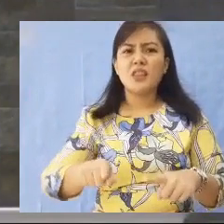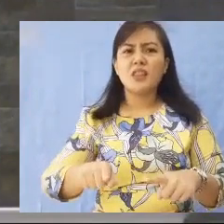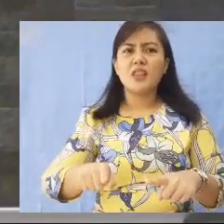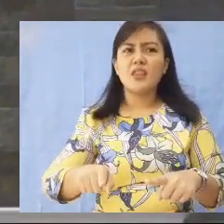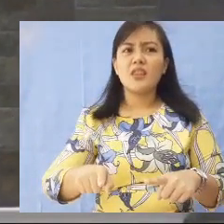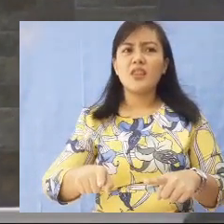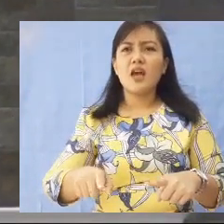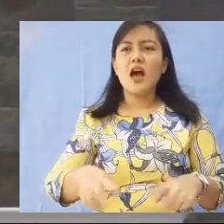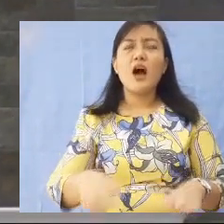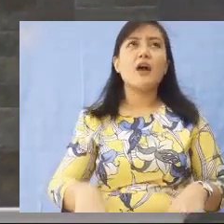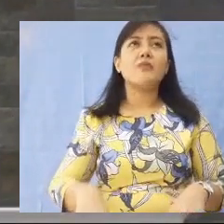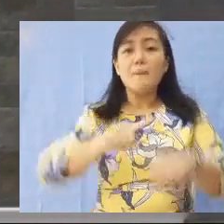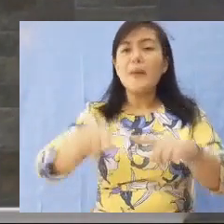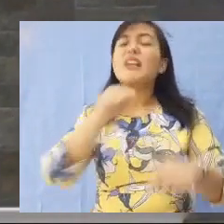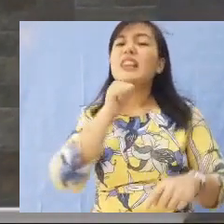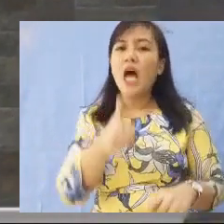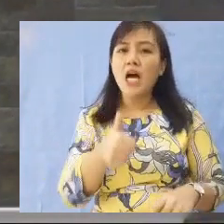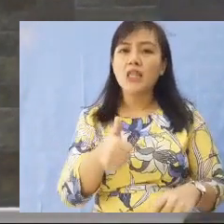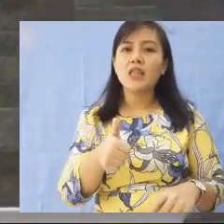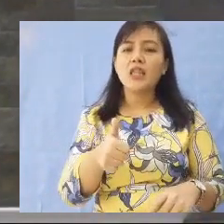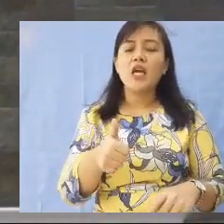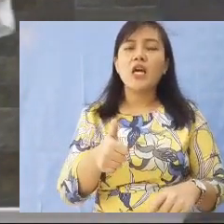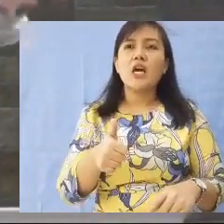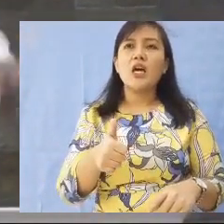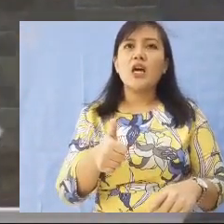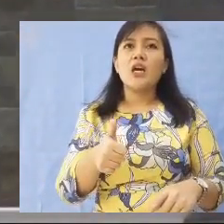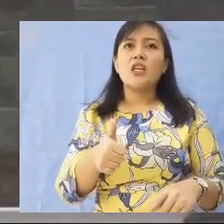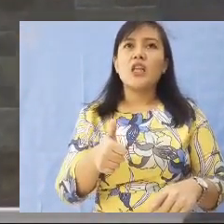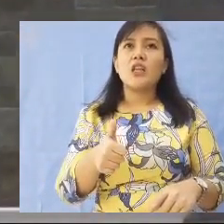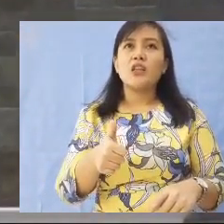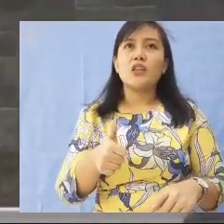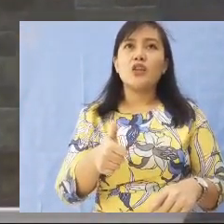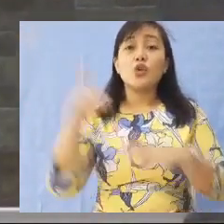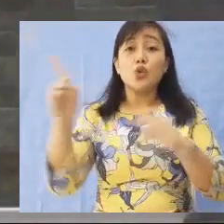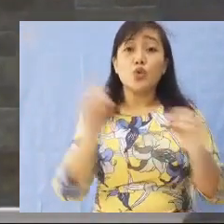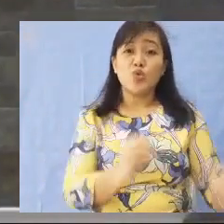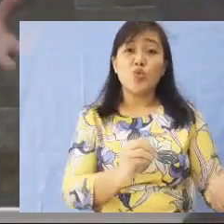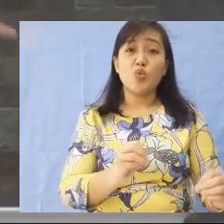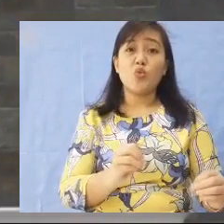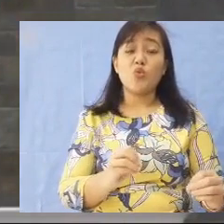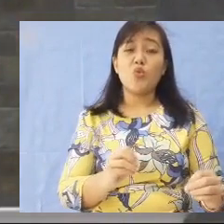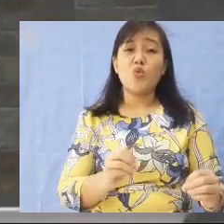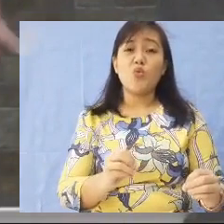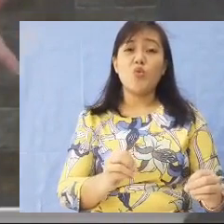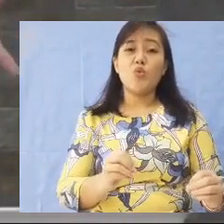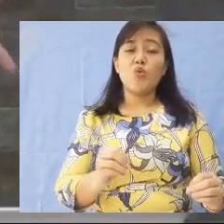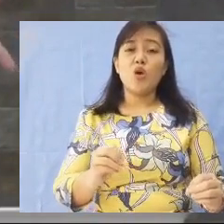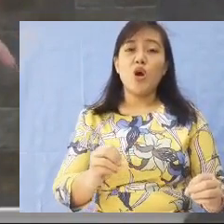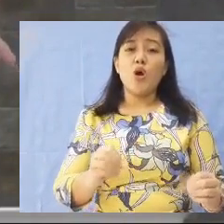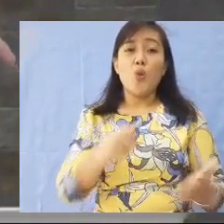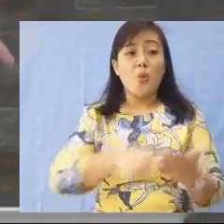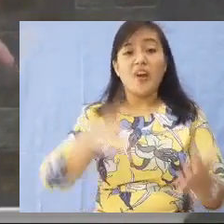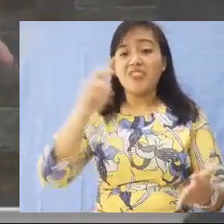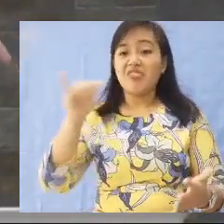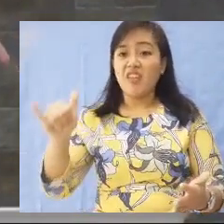tao ang hindi makauwi sa kanilang mga tahanan, nauubos yung kanilang pera, yung iba naman maraming pera pero hindi makabili.